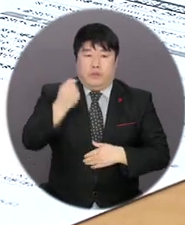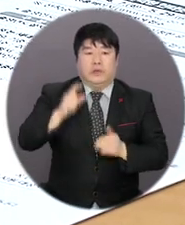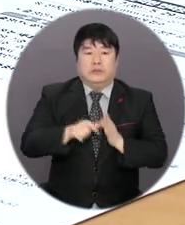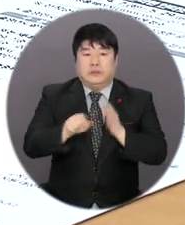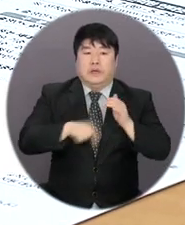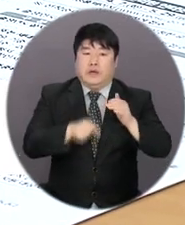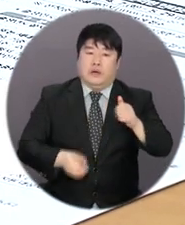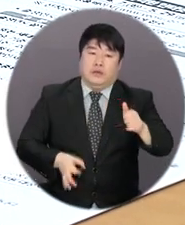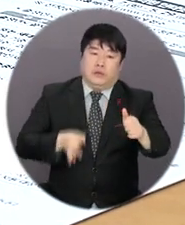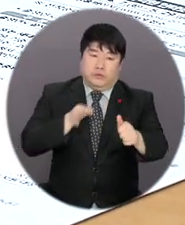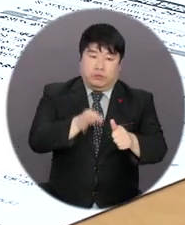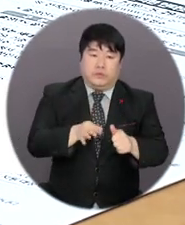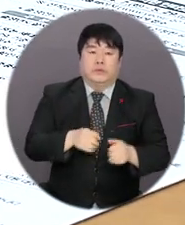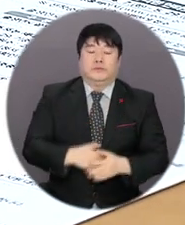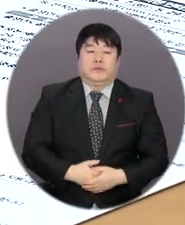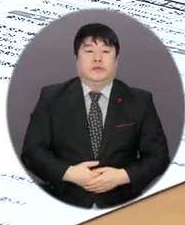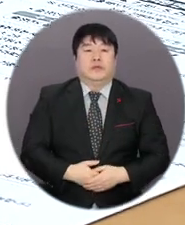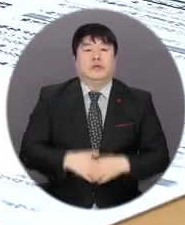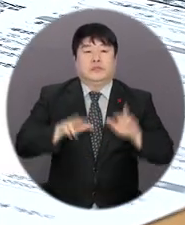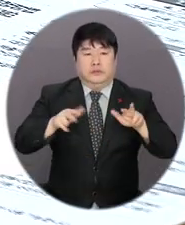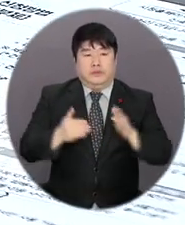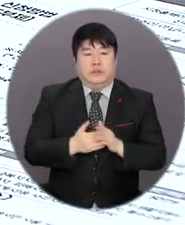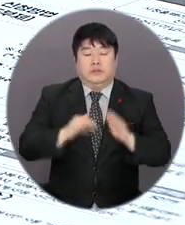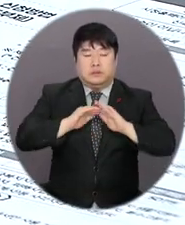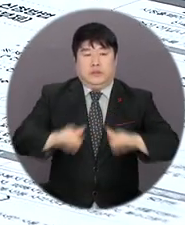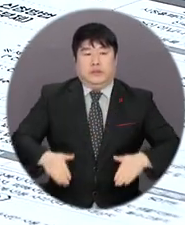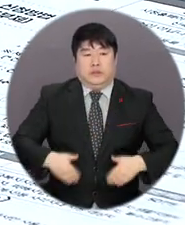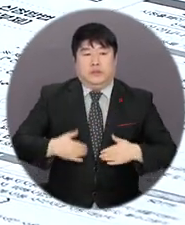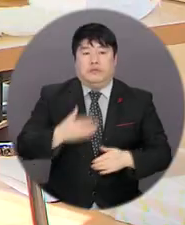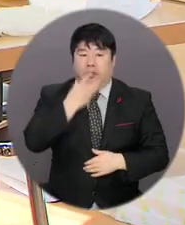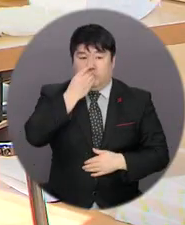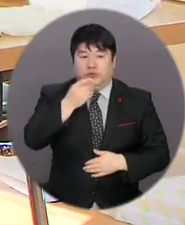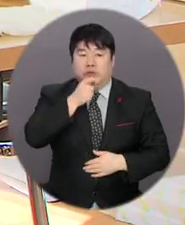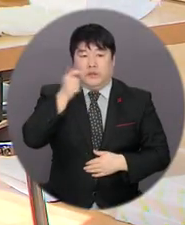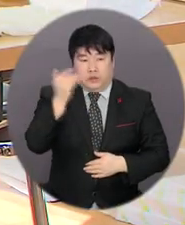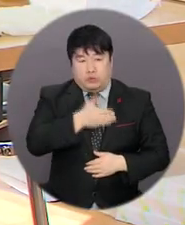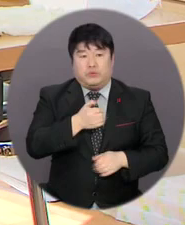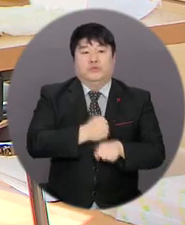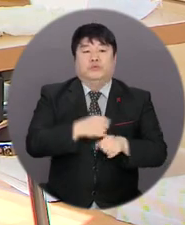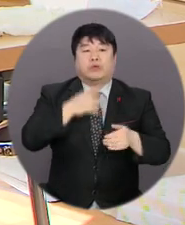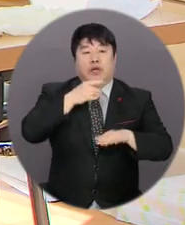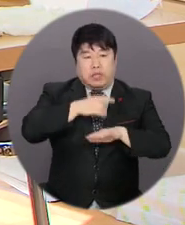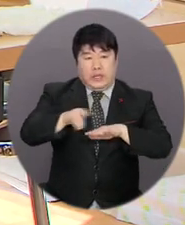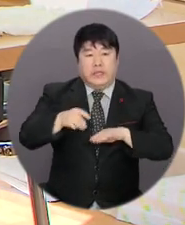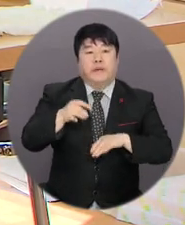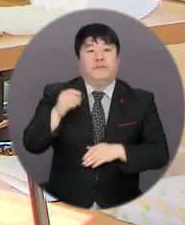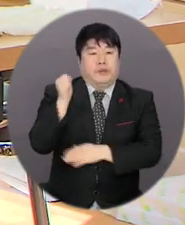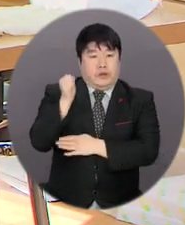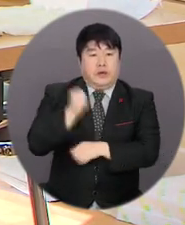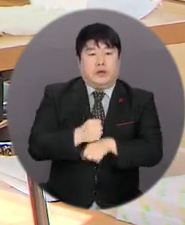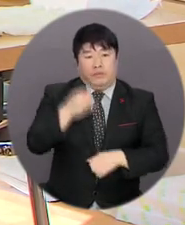안에 지급하기로 했습니다. 지금까지 전남에서는 순천과 여수, 해남과 영암,